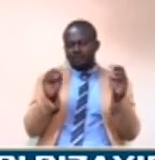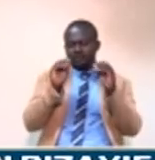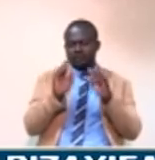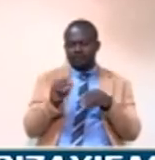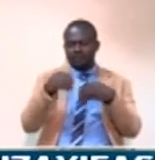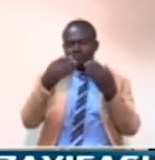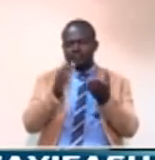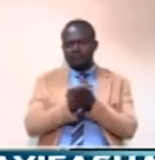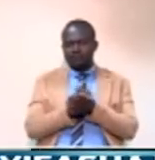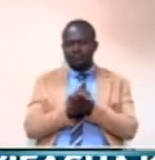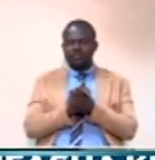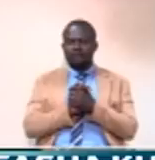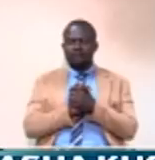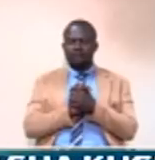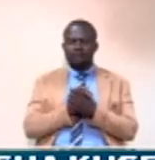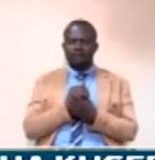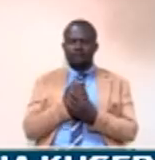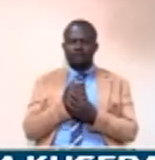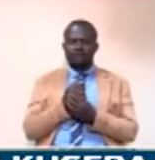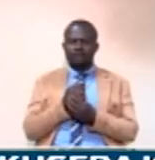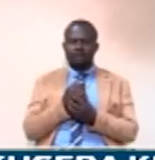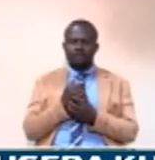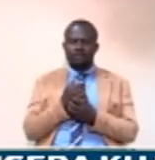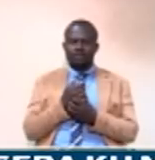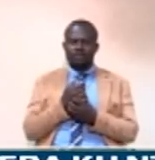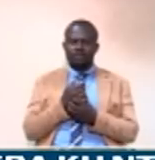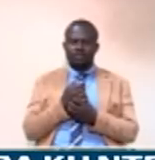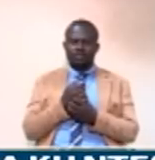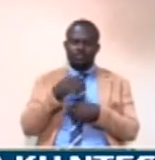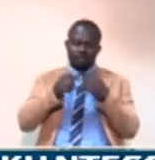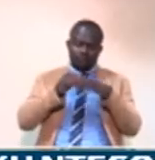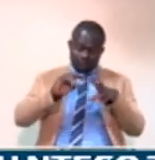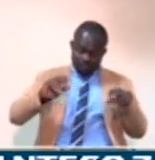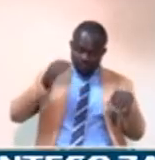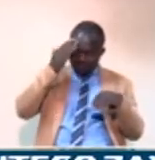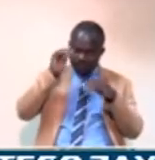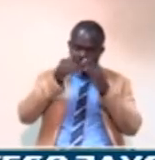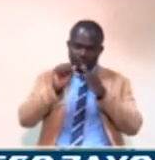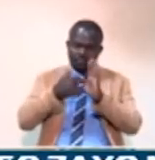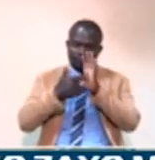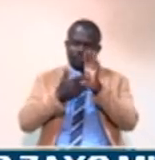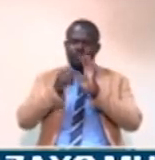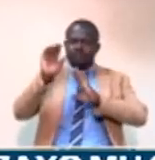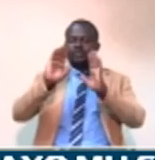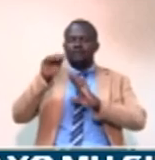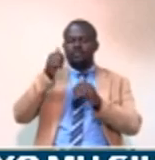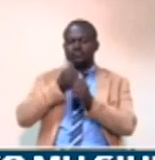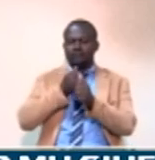bari bayatanze. Iperereza rero rikaba rigikomeje kugira ngo rigaragaze uruhare rwa buri